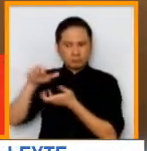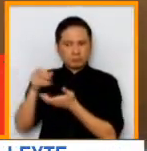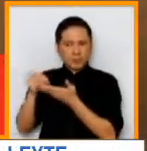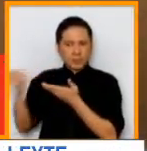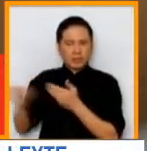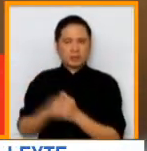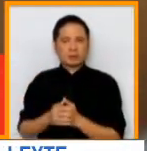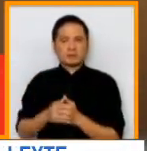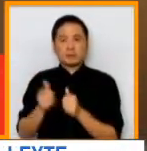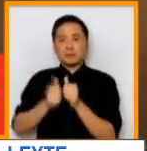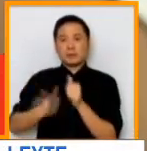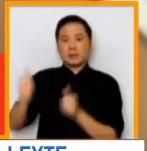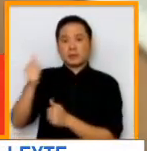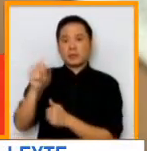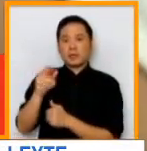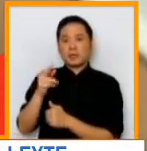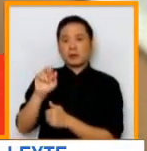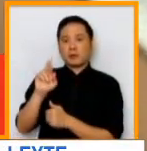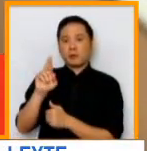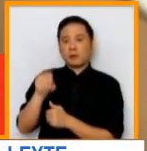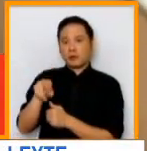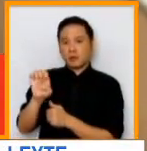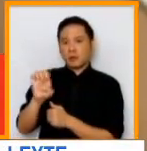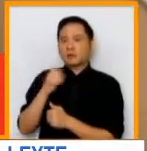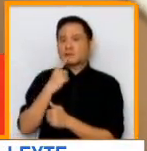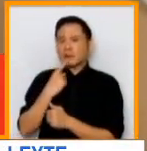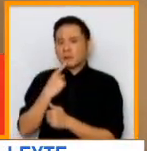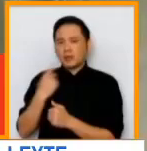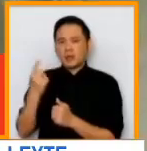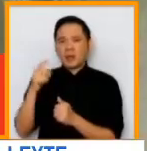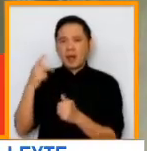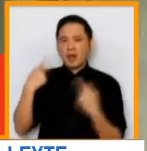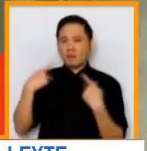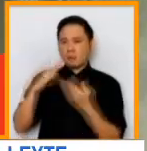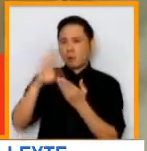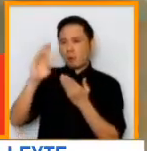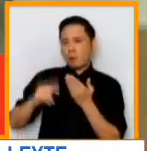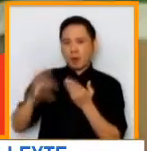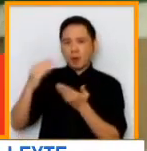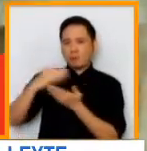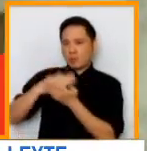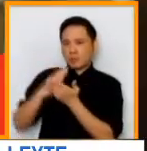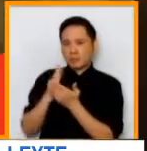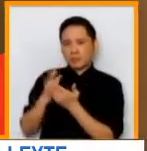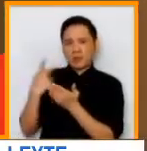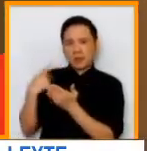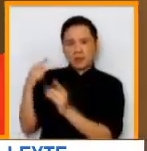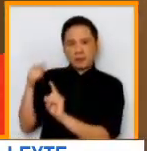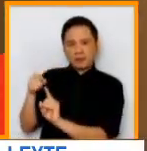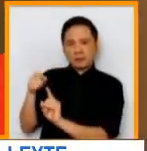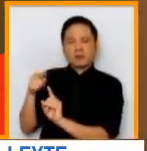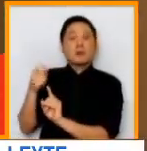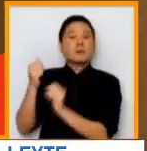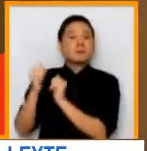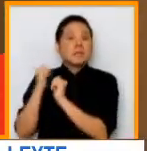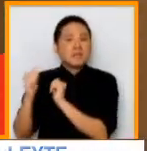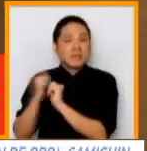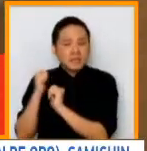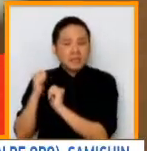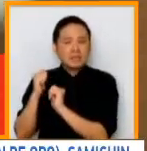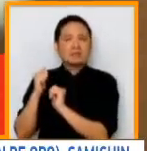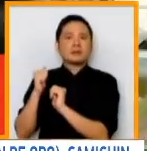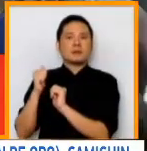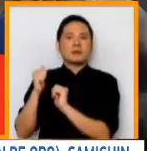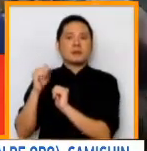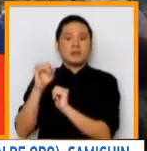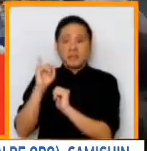nasa ilalim ng unprogrammed appropriations. Ibig sabihin, magkakaroon lang ng booster shots kung makakahanap ng pagkukuna ng